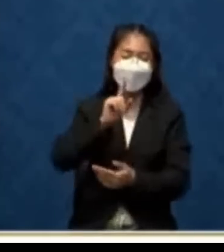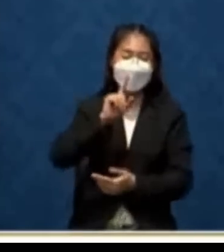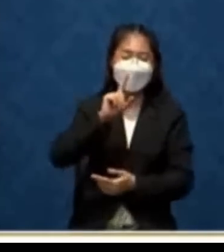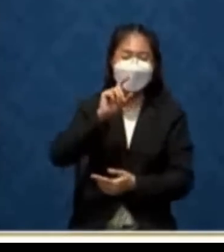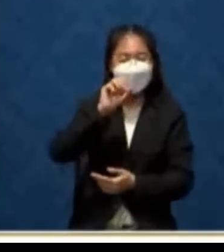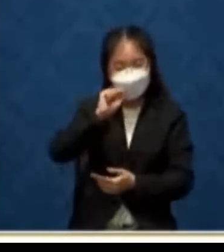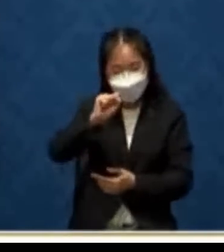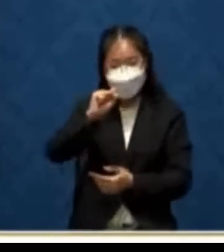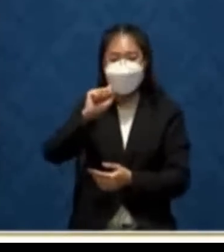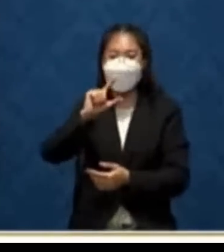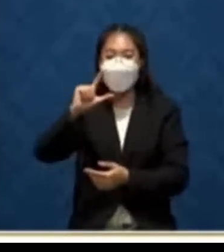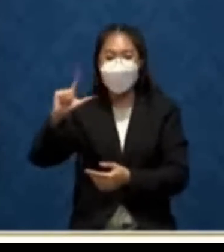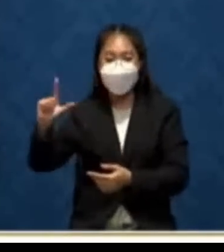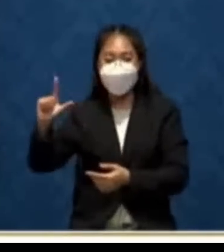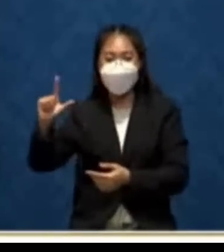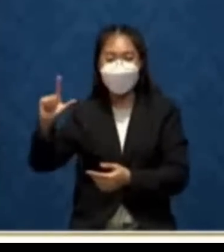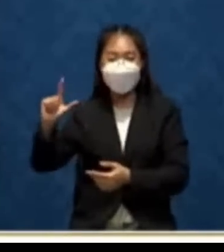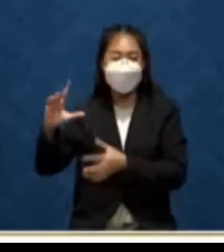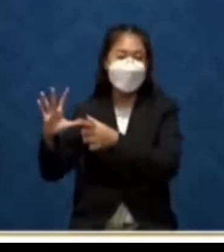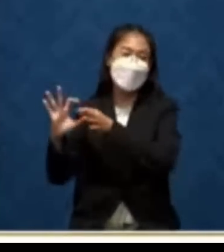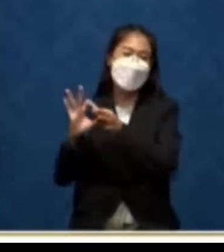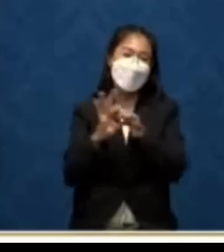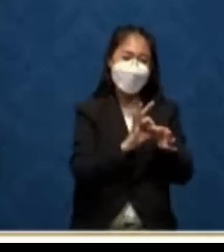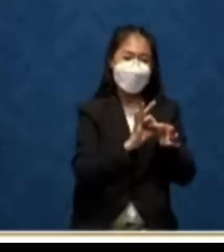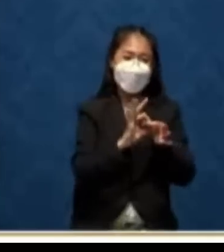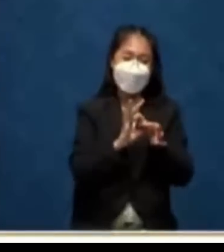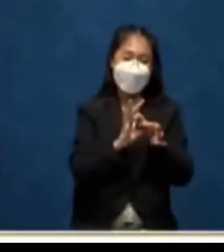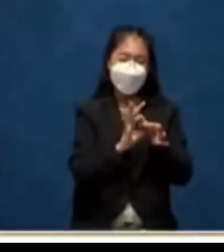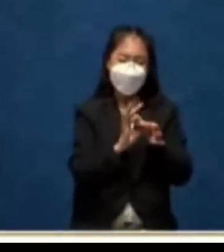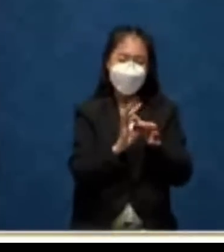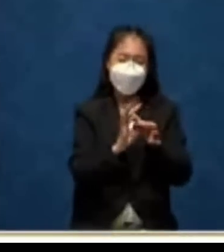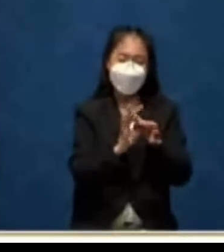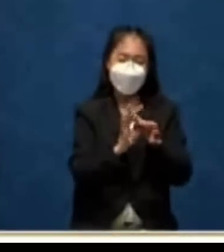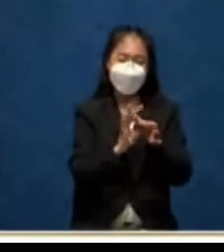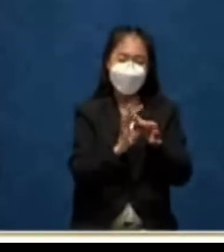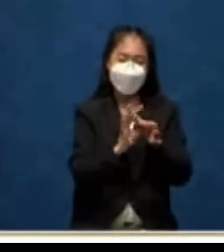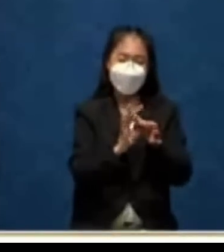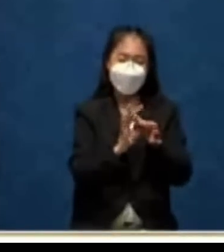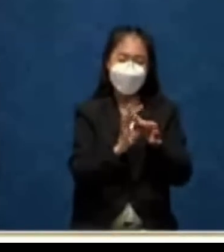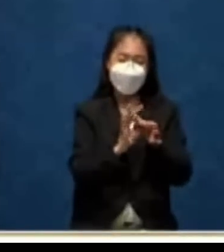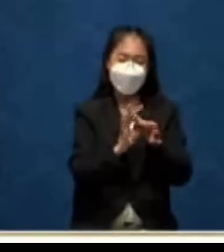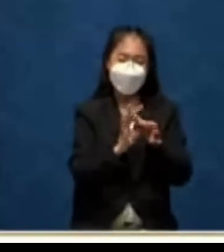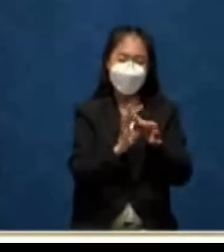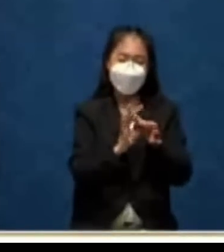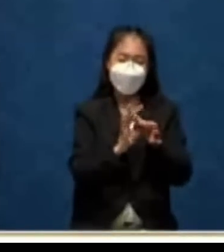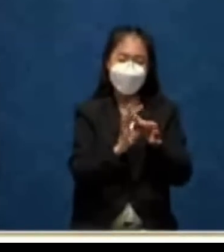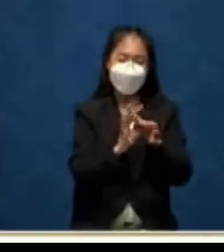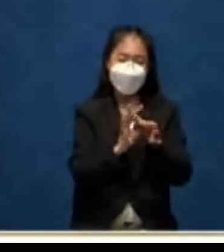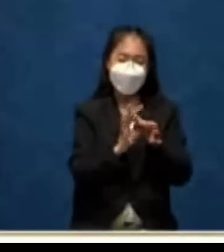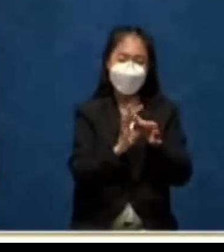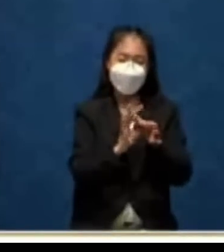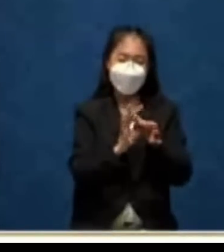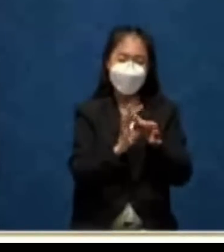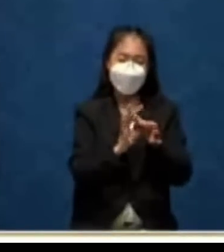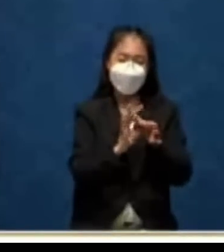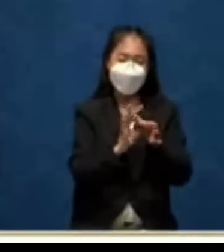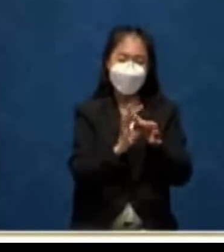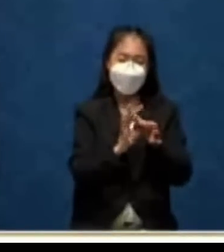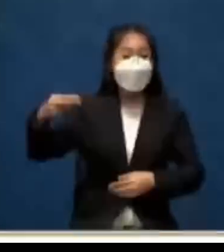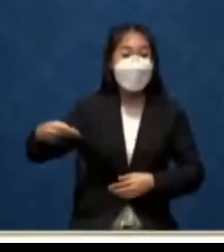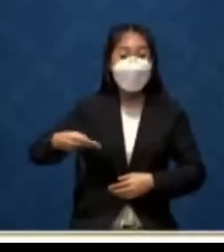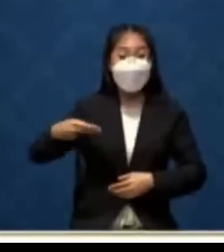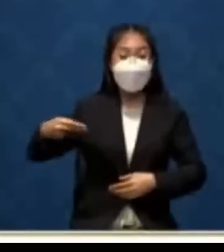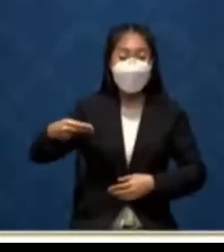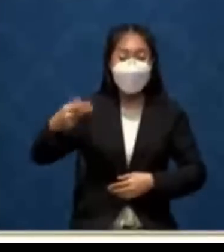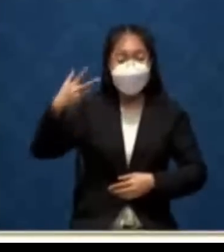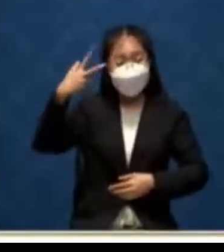เชื่อมโยงไปถึงผู้ต้องหาสำคัญระดับนี้อย่างน้อยที่สุดน้อยกว่านี้ไม่ได้แล้วคือหลานของพลเอก